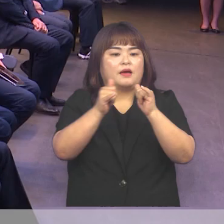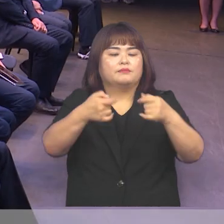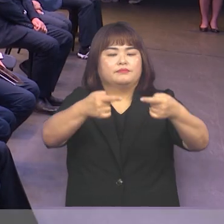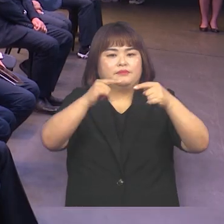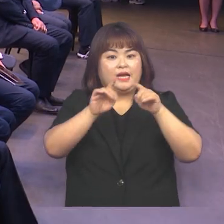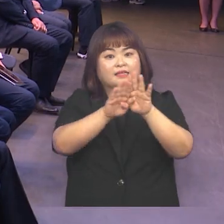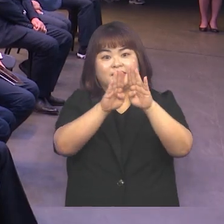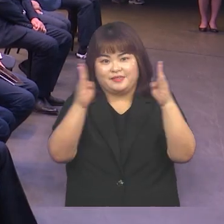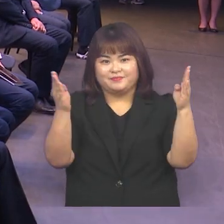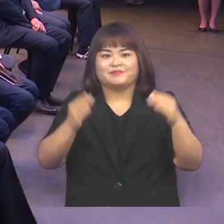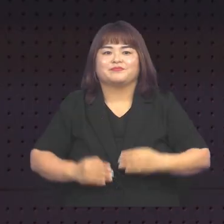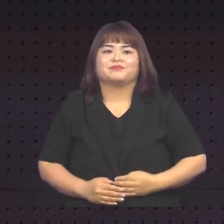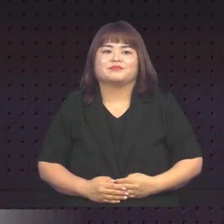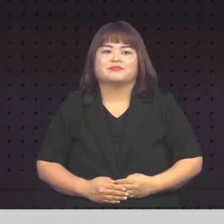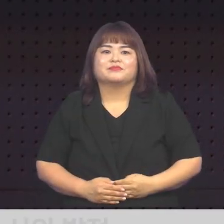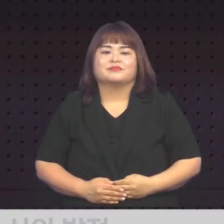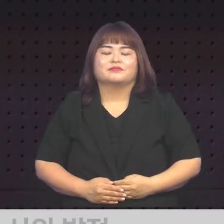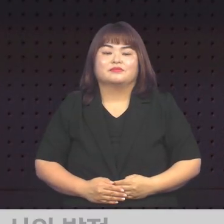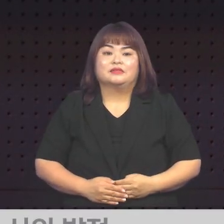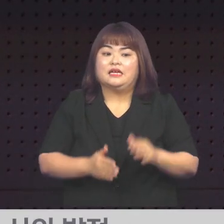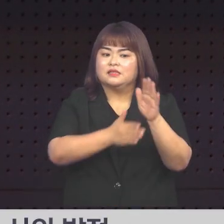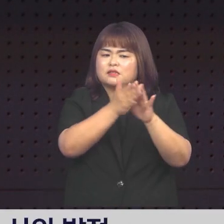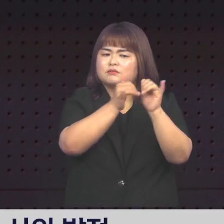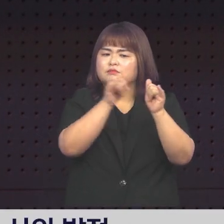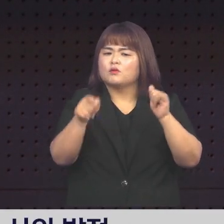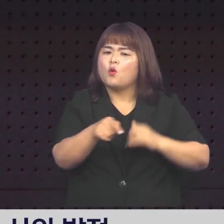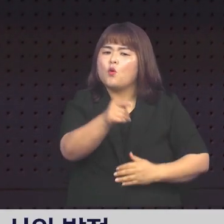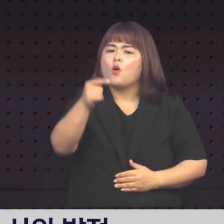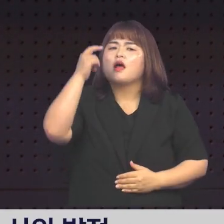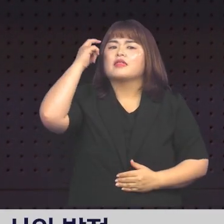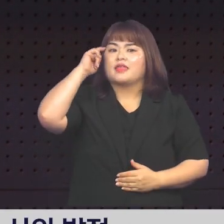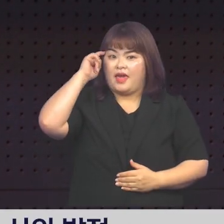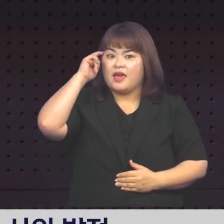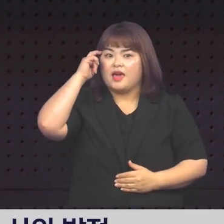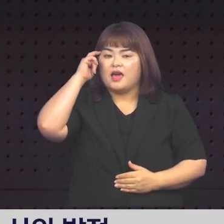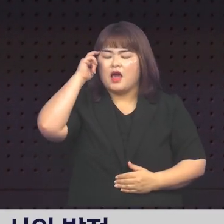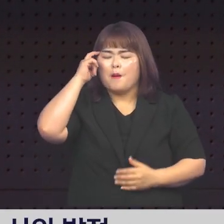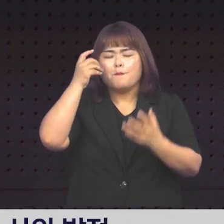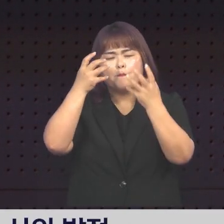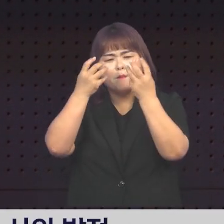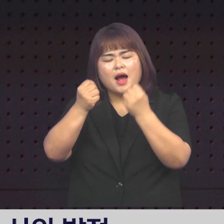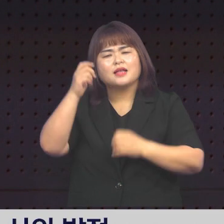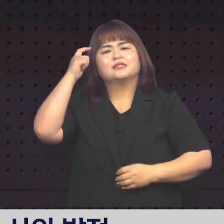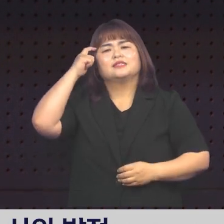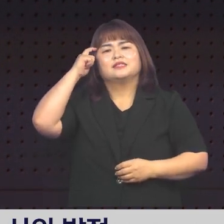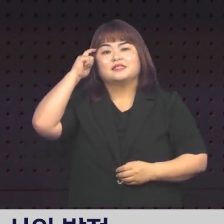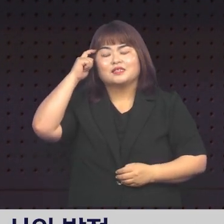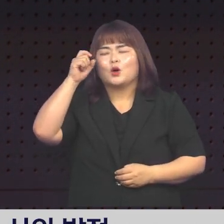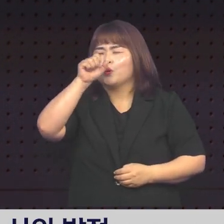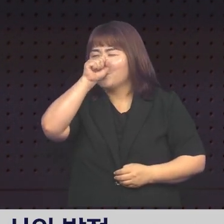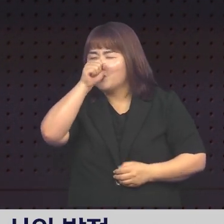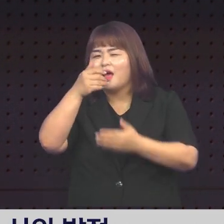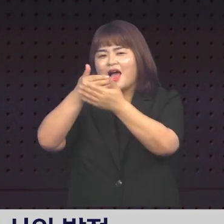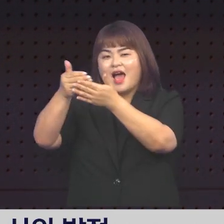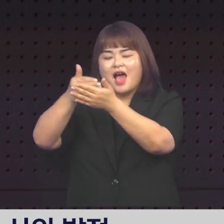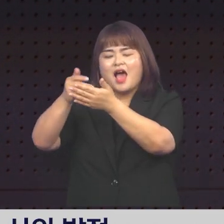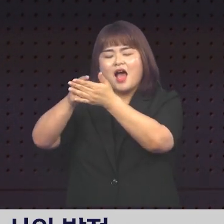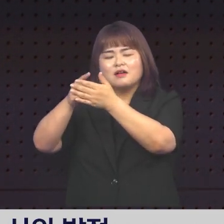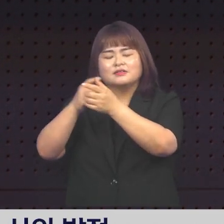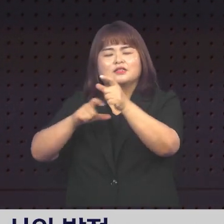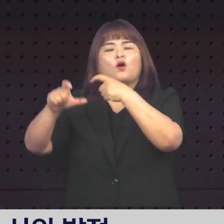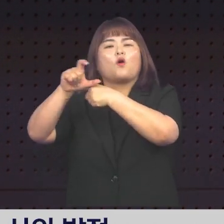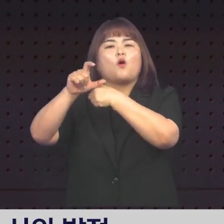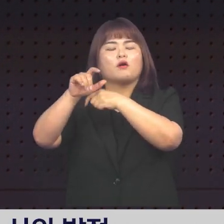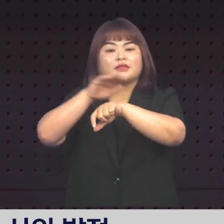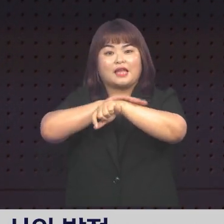개소식이 개최됐습니다. 또 시민들께서 생각하시는 많은 상상력이 좀 더